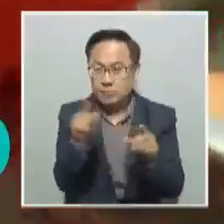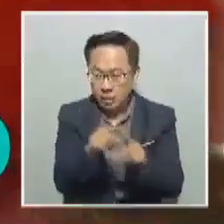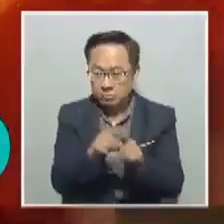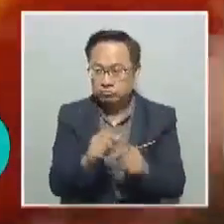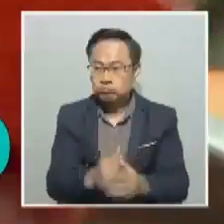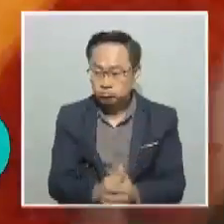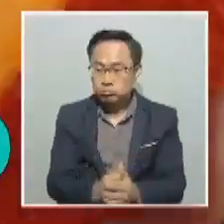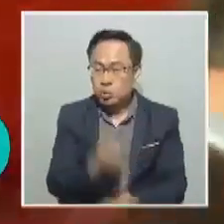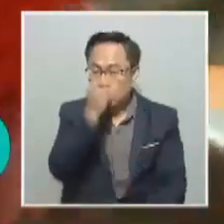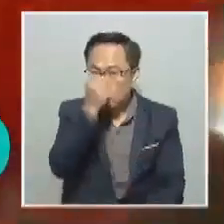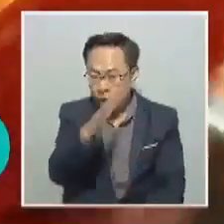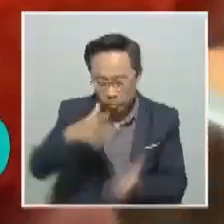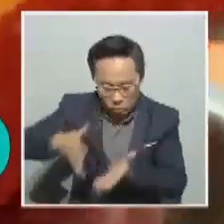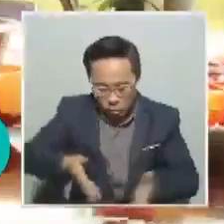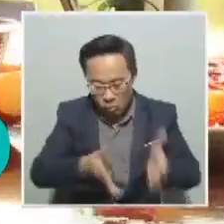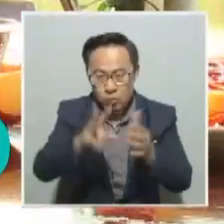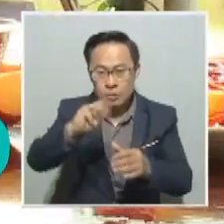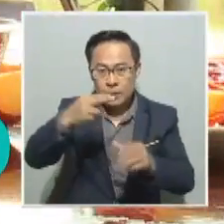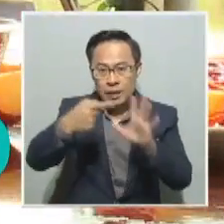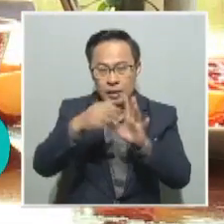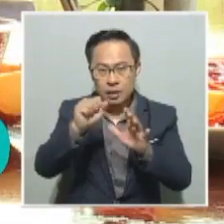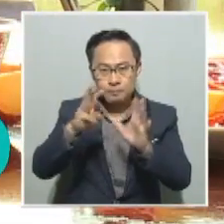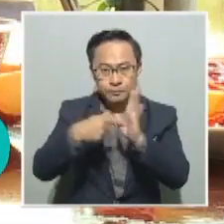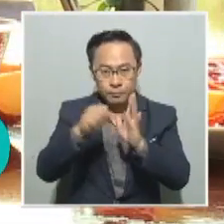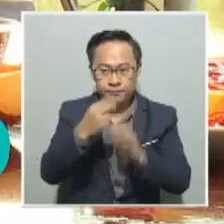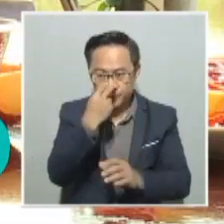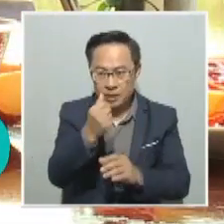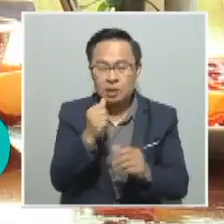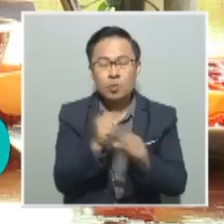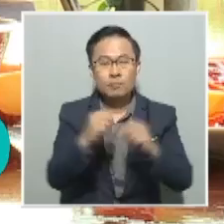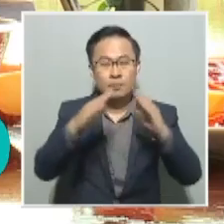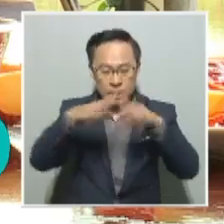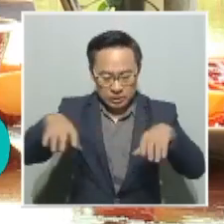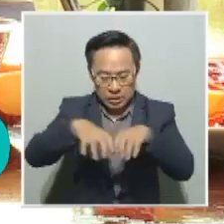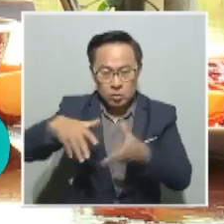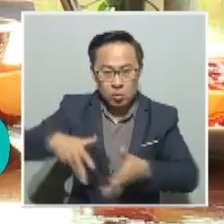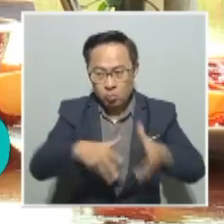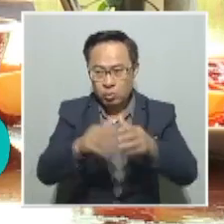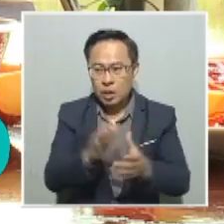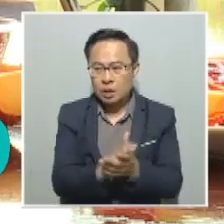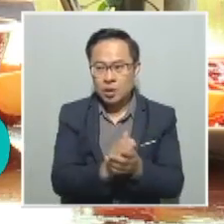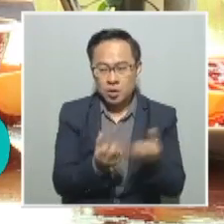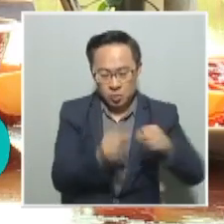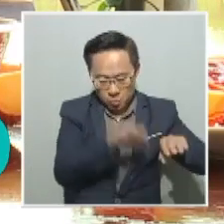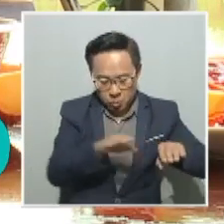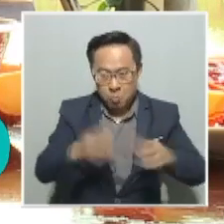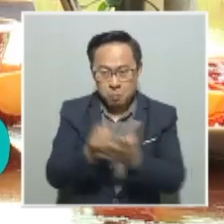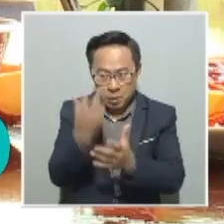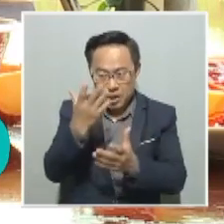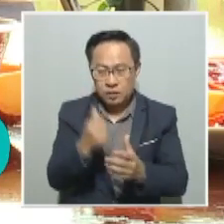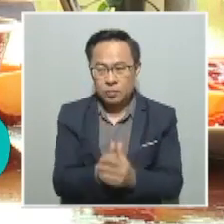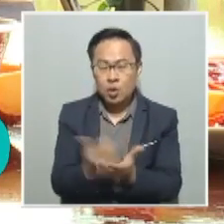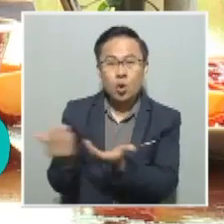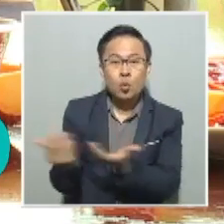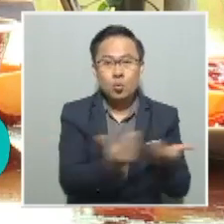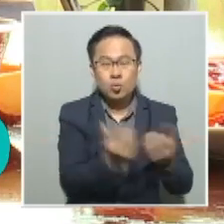องเรือนะฮะในคลองมหาสวัสดิ์เนี่ยผมจำได้เลยแล้วก็ไปแวะเพราะบ้านป้าเขาจะติดคลองเลยบ ้ านหลังนี้รถหรูจอดเพียบนะ จริงป้า เพราะว่า